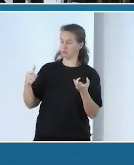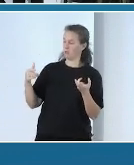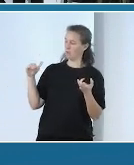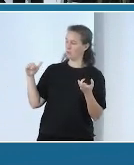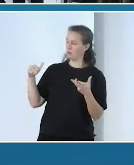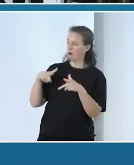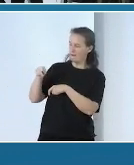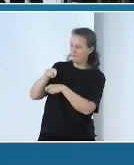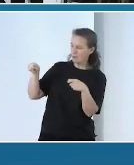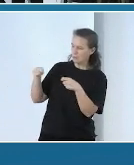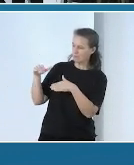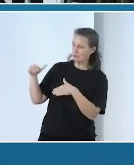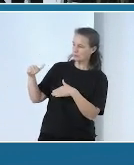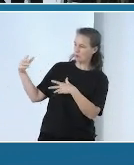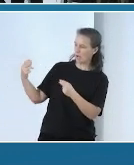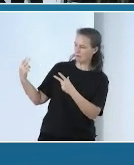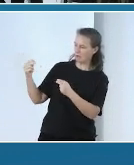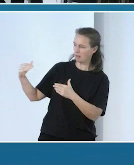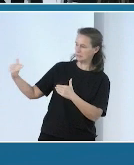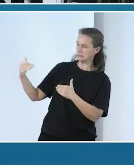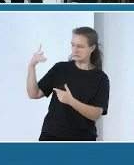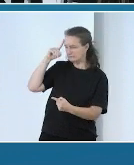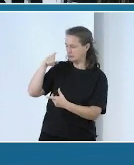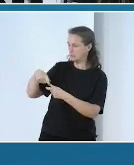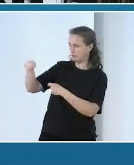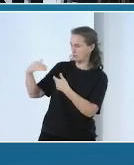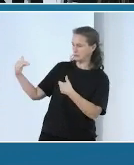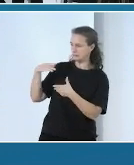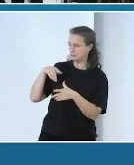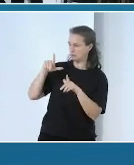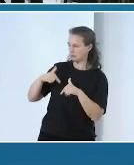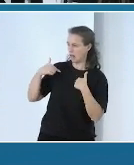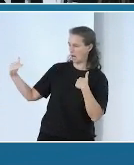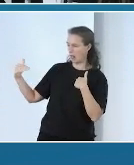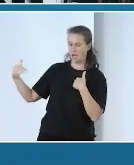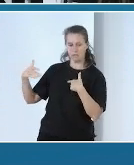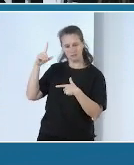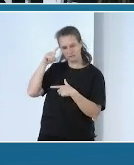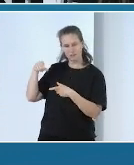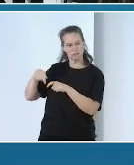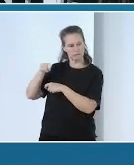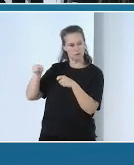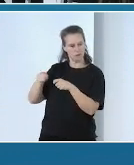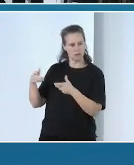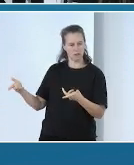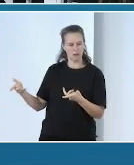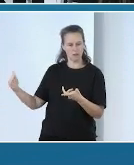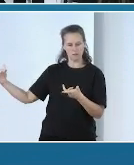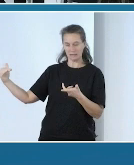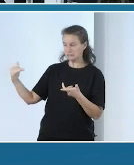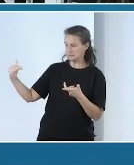pouvoir évaluer quand la voiture va arriver à l'endroit où il est. Et donc, c'est toujours